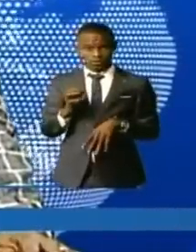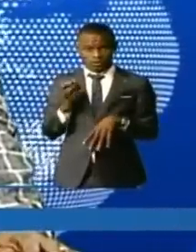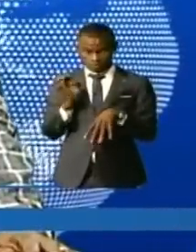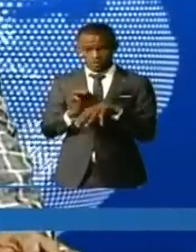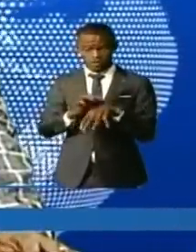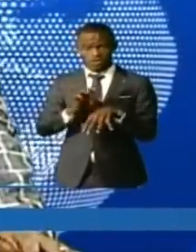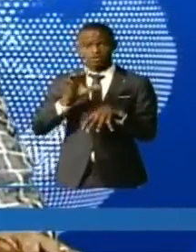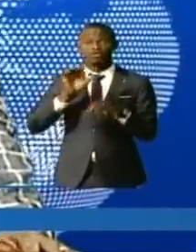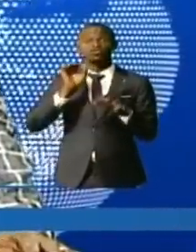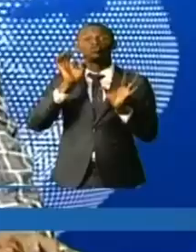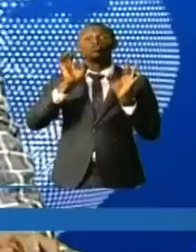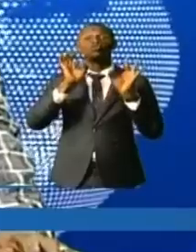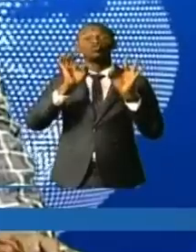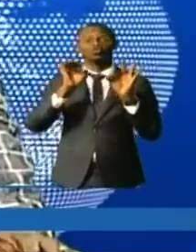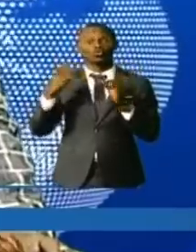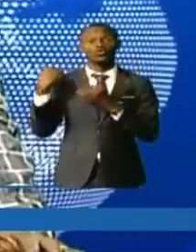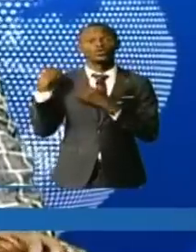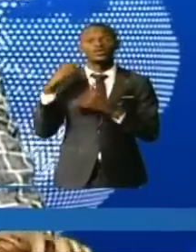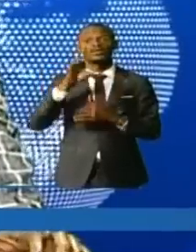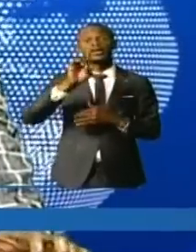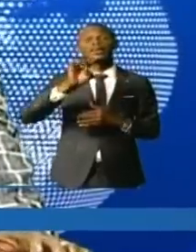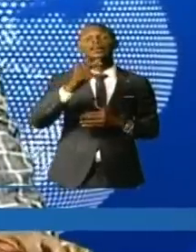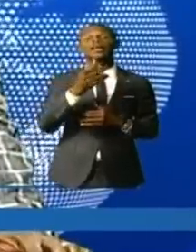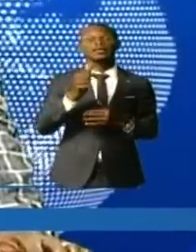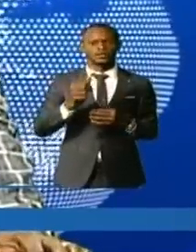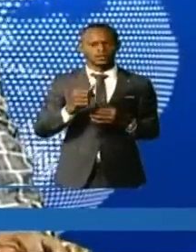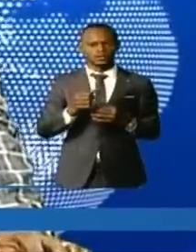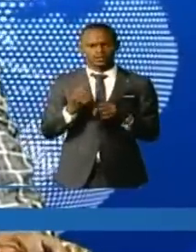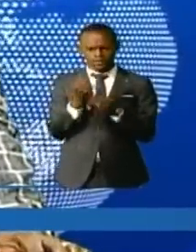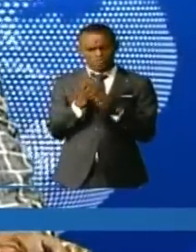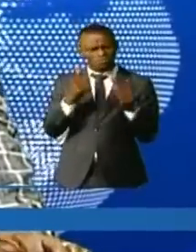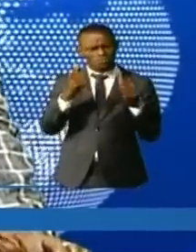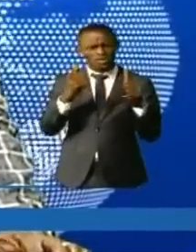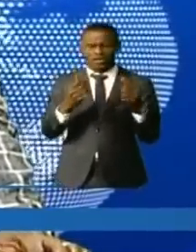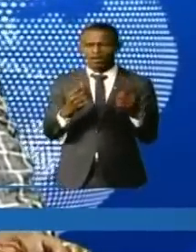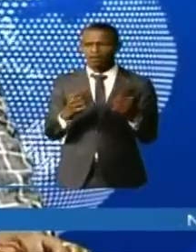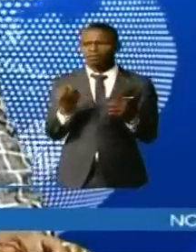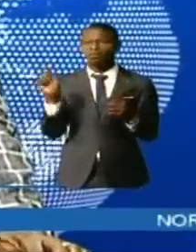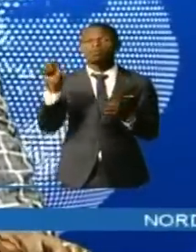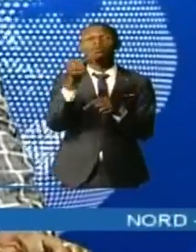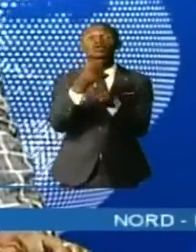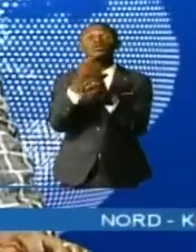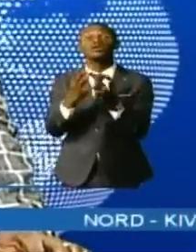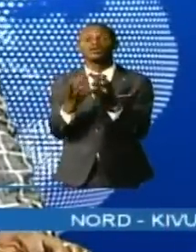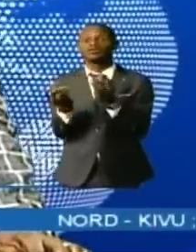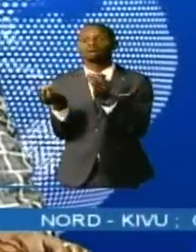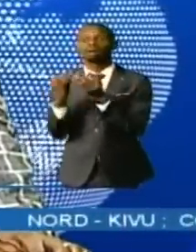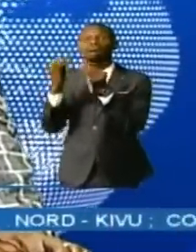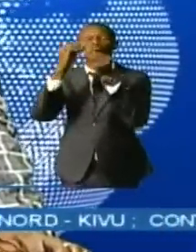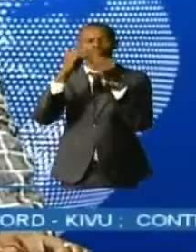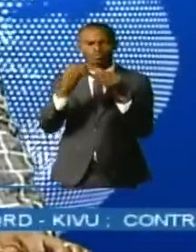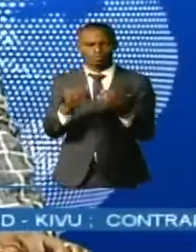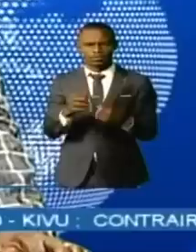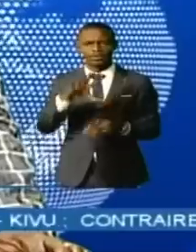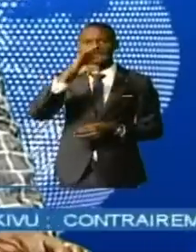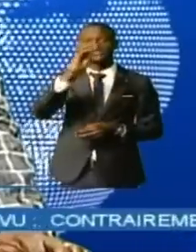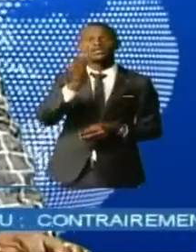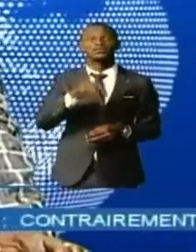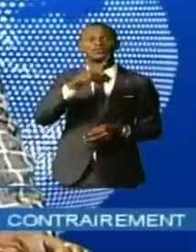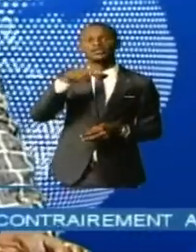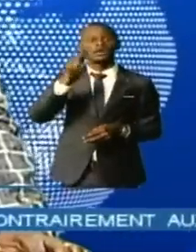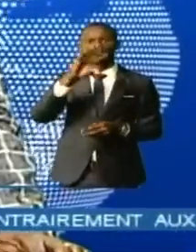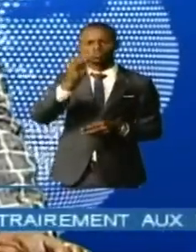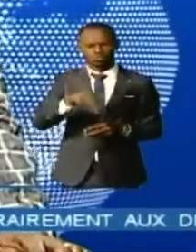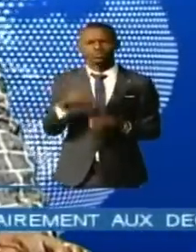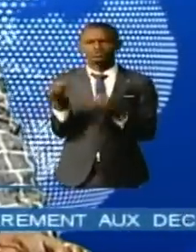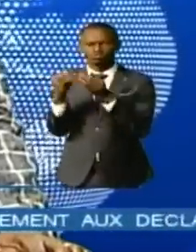la DGDA actuellement, les salaires des agents ont été augmentés au double, ça veut dire 100%. Pourquoi ? Parce que